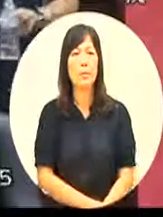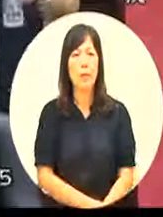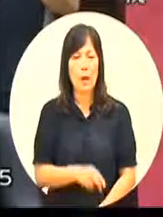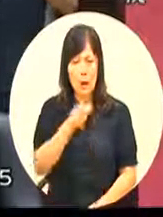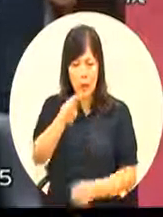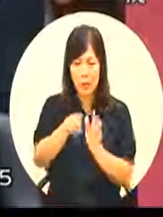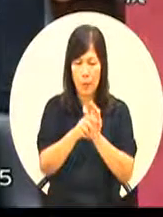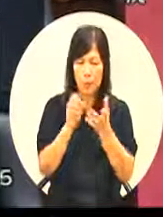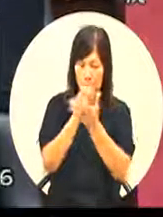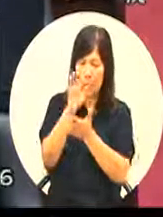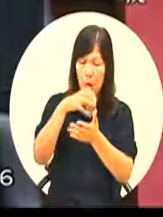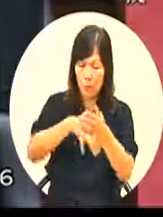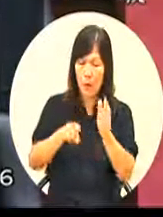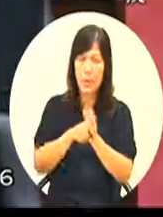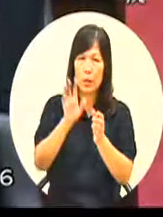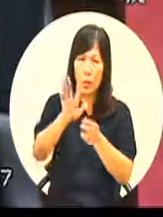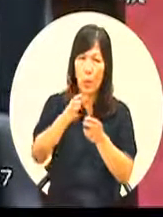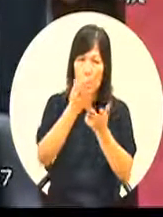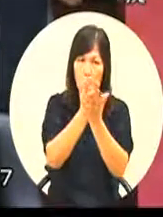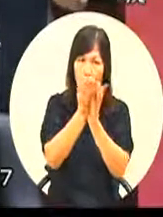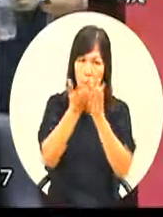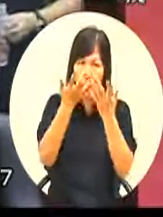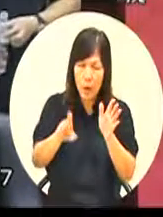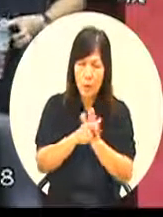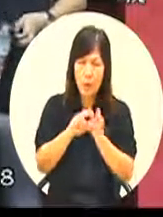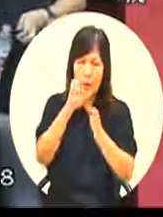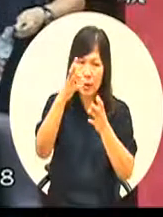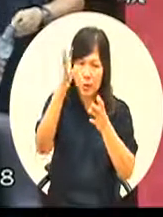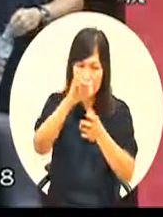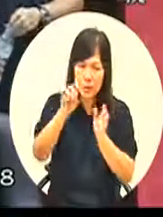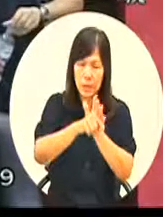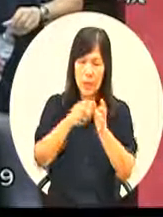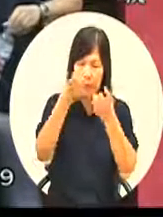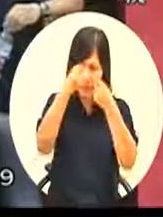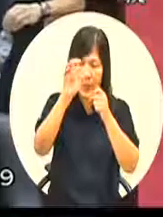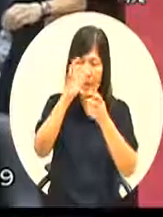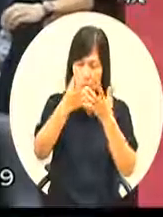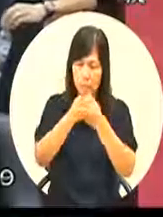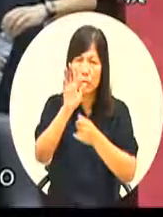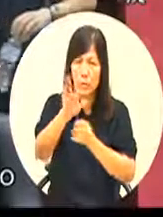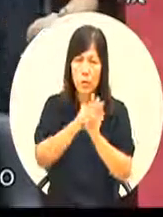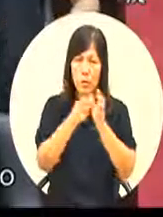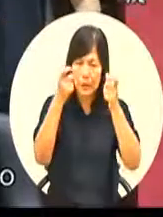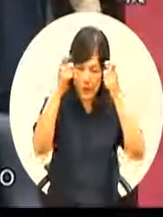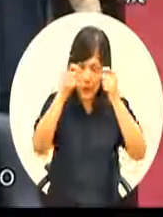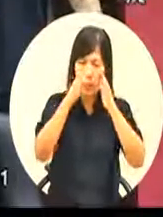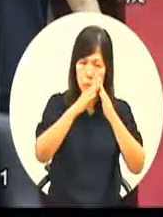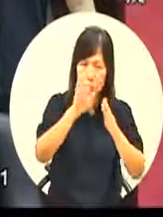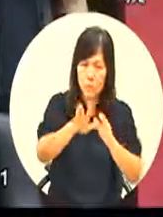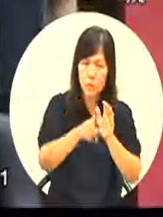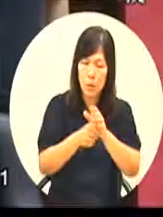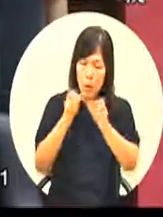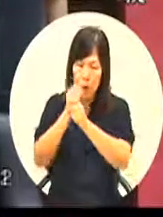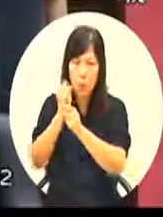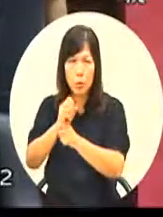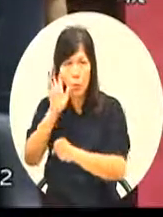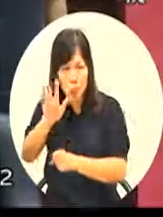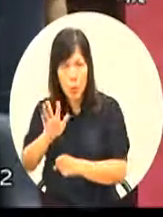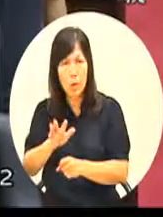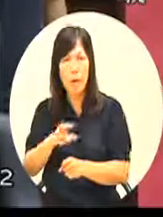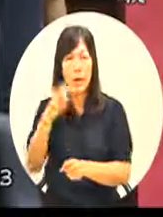你们的报告里面你们已经有好几千个毕业生，那在高雄市，那不管是投入职场也好，不管